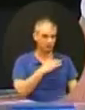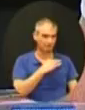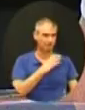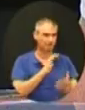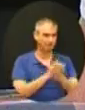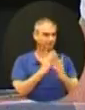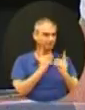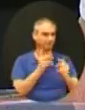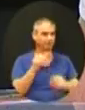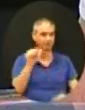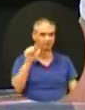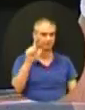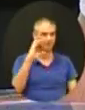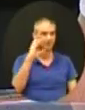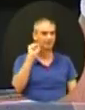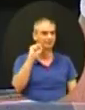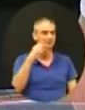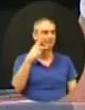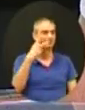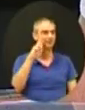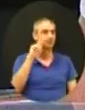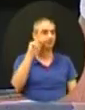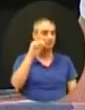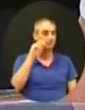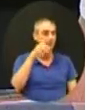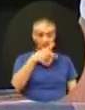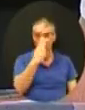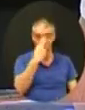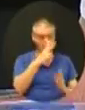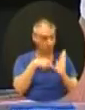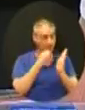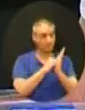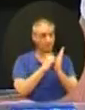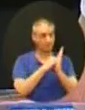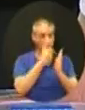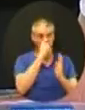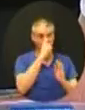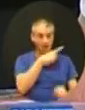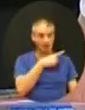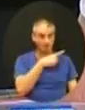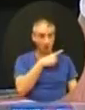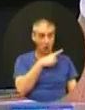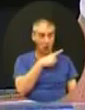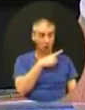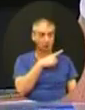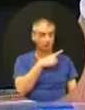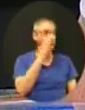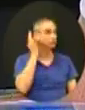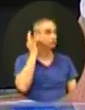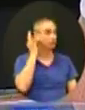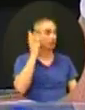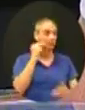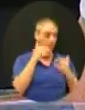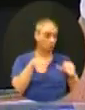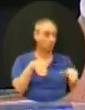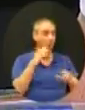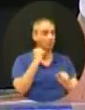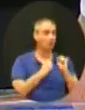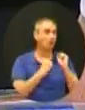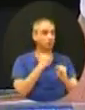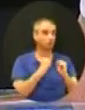ועמיתי לדרך אלכס פרידמן? מזה שהוא קרא במקומון שלו ביפו על אישה עם מוגבלות